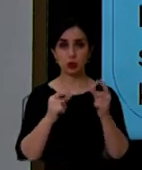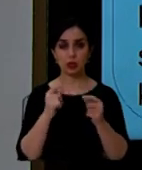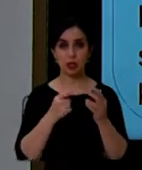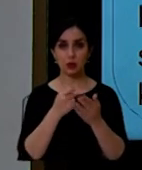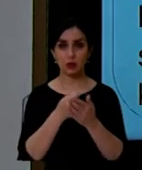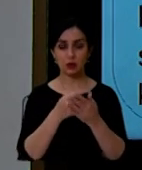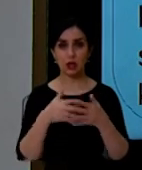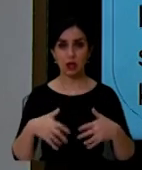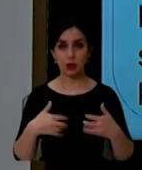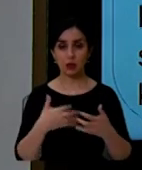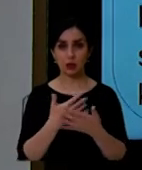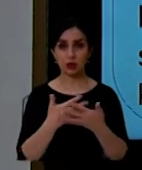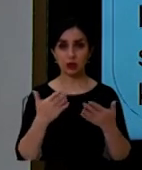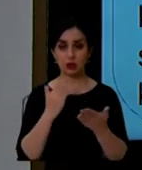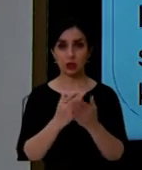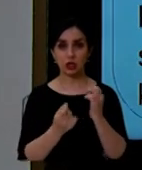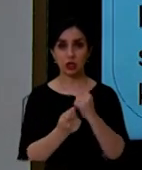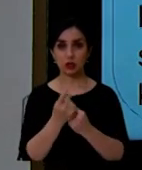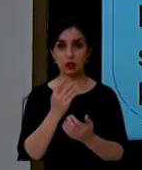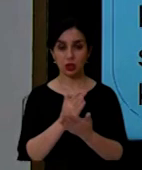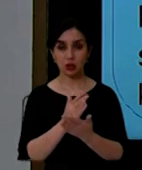imizuvçı xayvallar kəlib çıqqan.